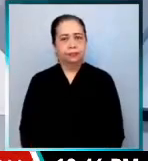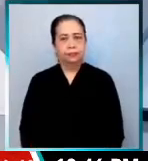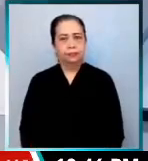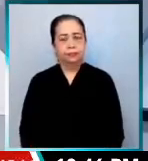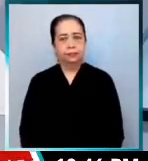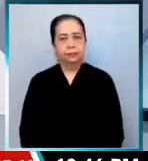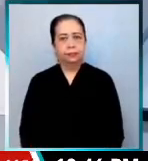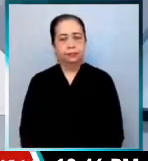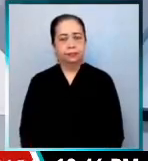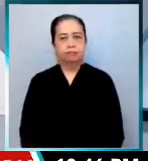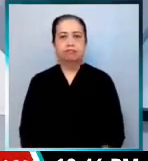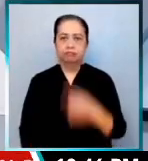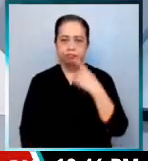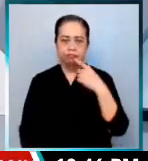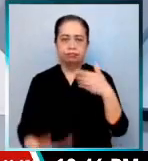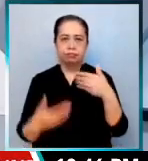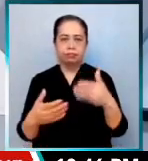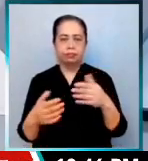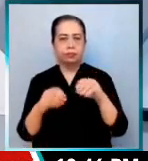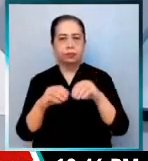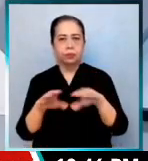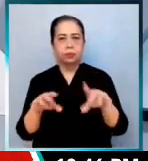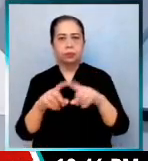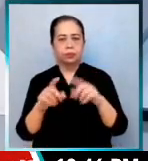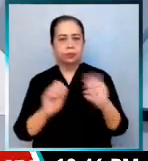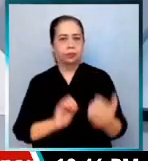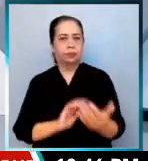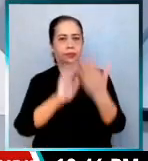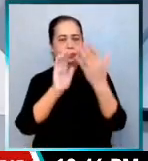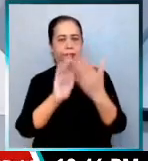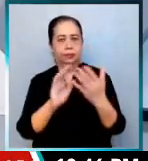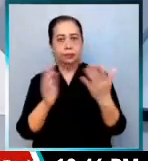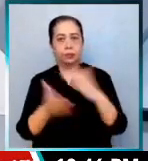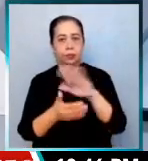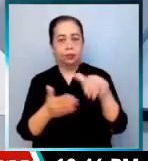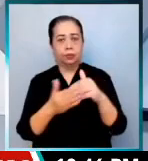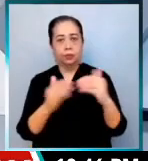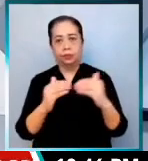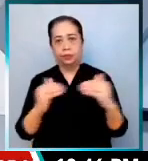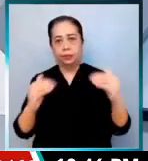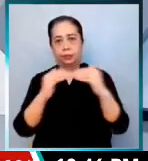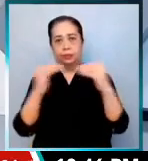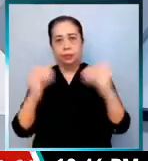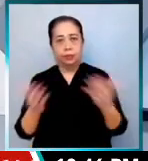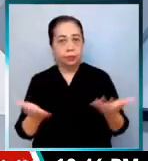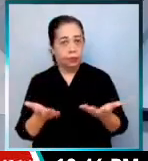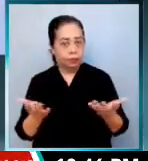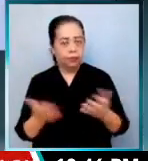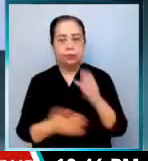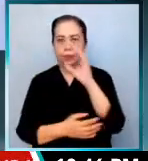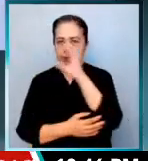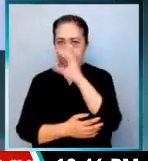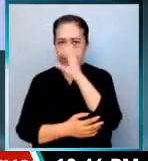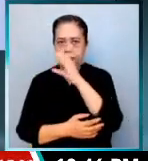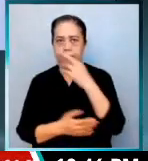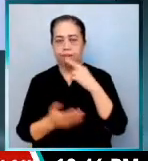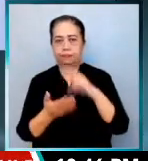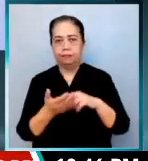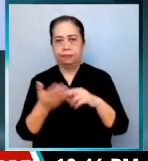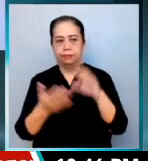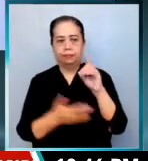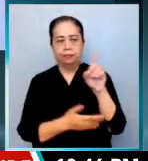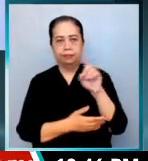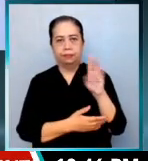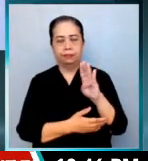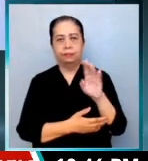May go signal na ang full implementation ng face-to-face classes sa lahat ng antas sa Cebu City. Sa ulat ng Super Radyo Cebu, pinirmahan